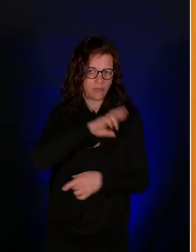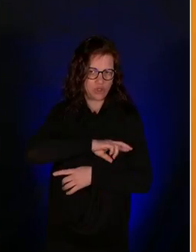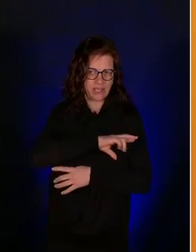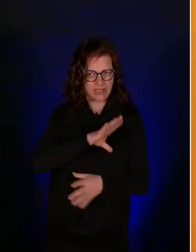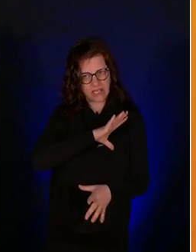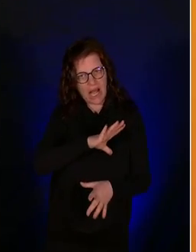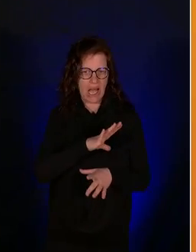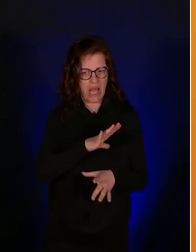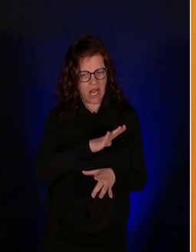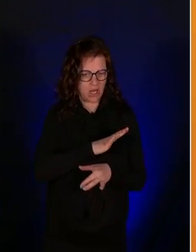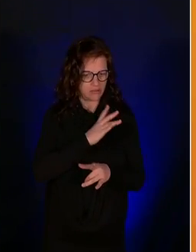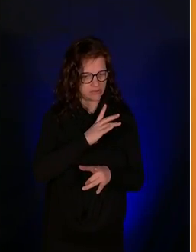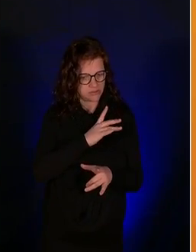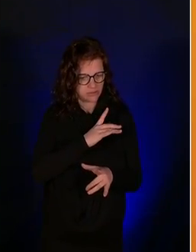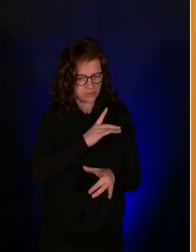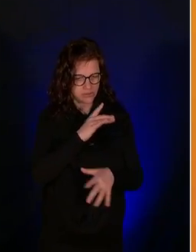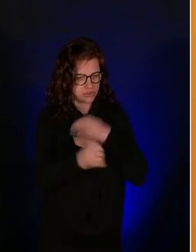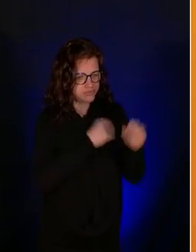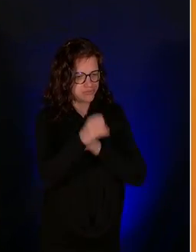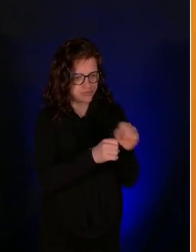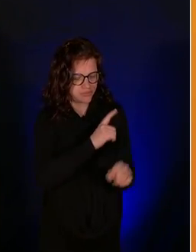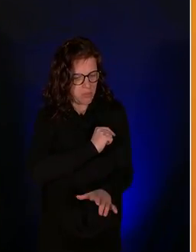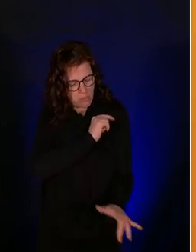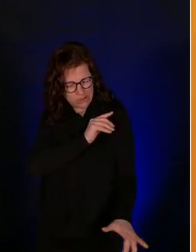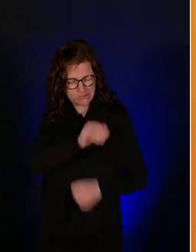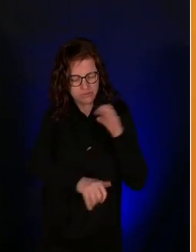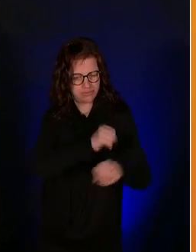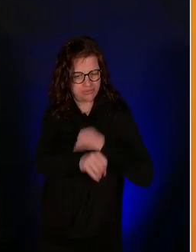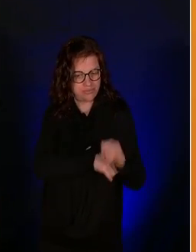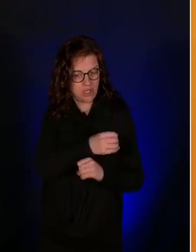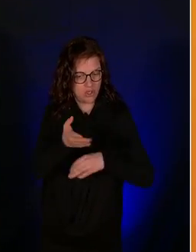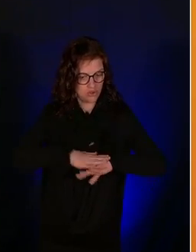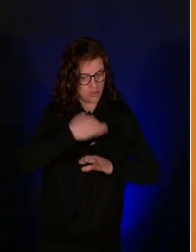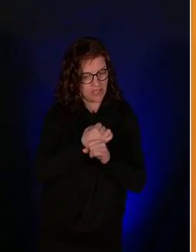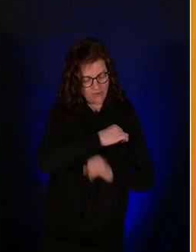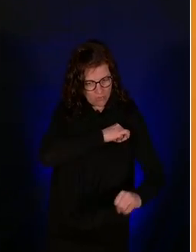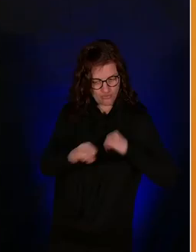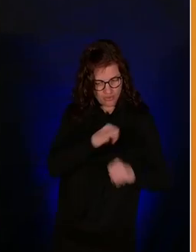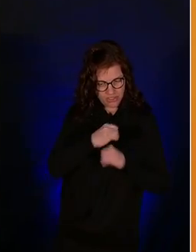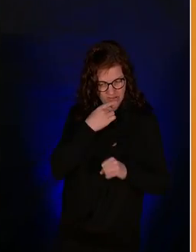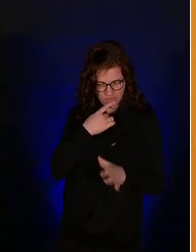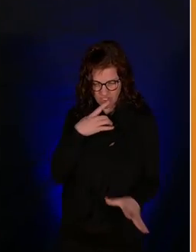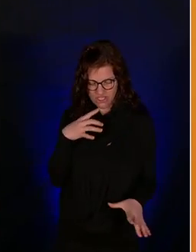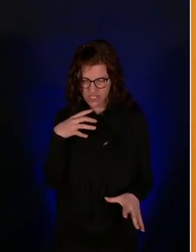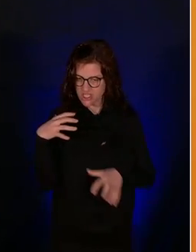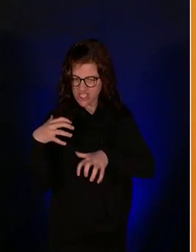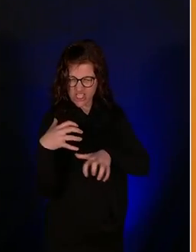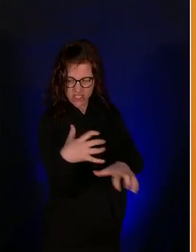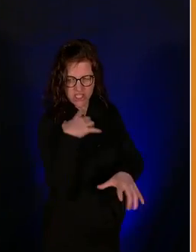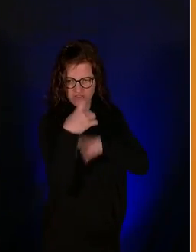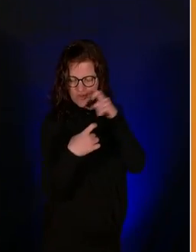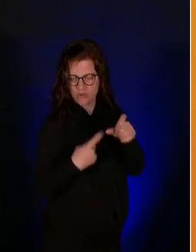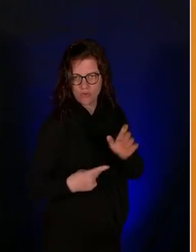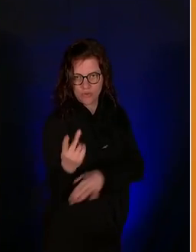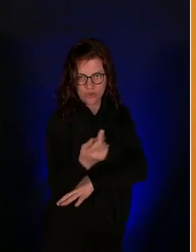répression. Mais plus on sera nombreux en grève, plus les travailleurs seront en mouvement, plus la répression elle va s'accentuer. Parce que l'inflation, les